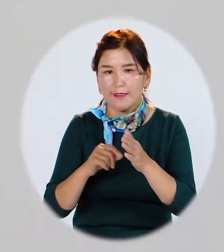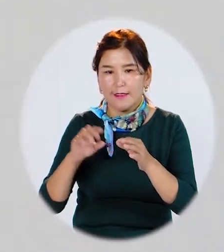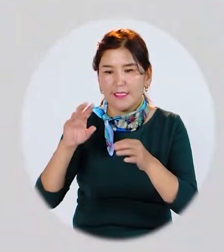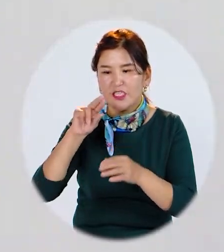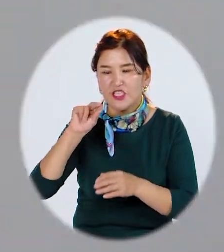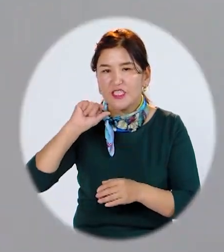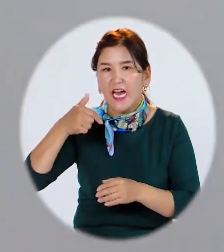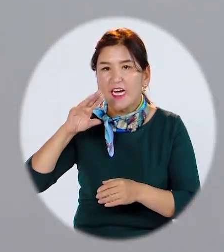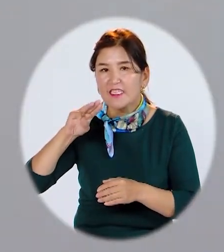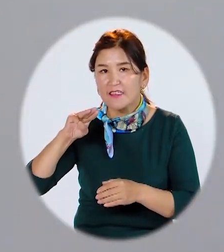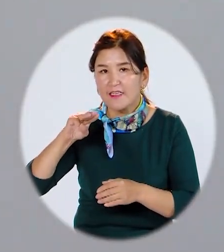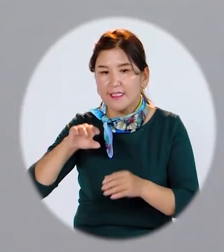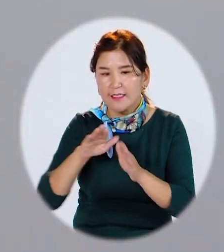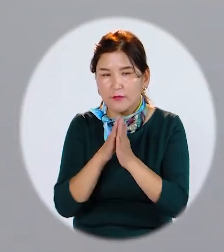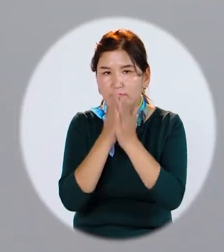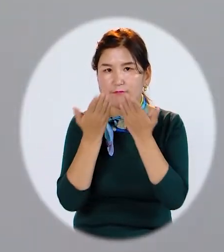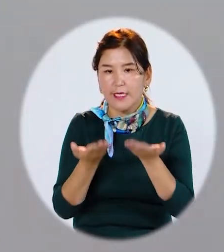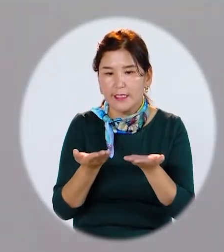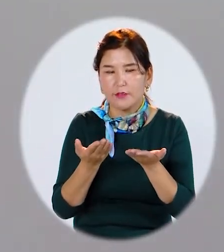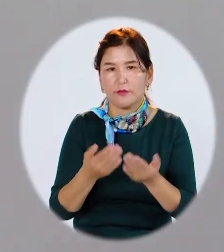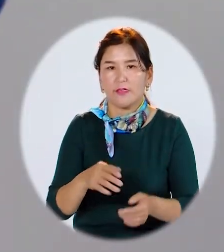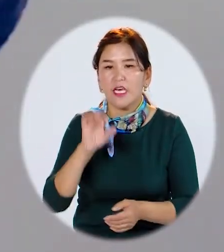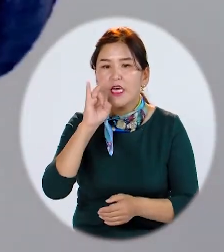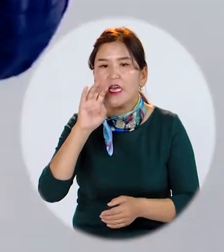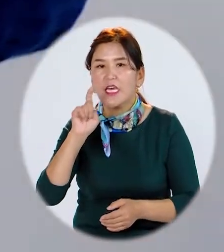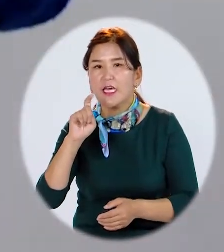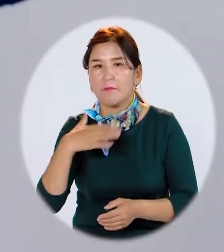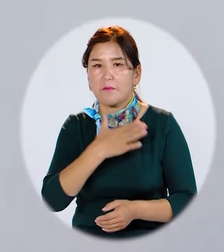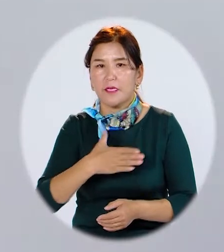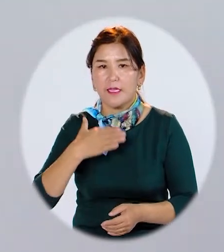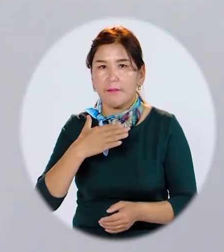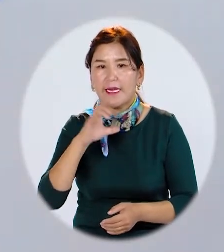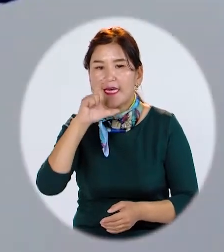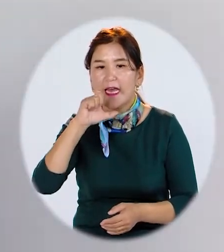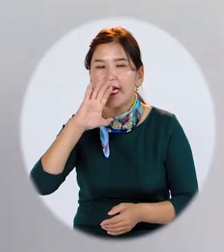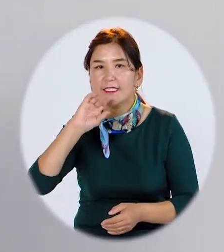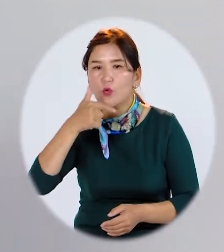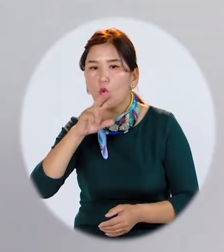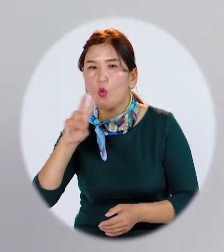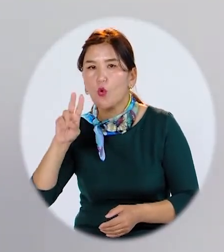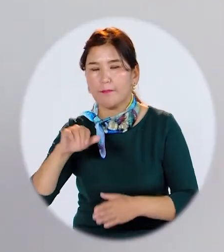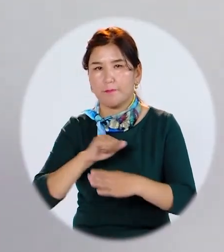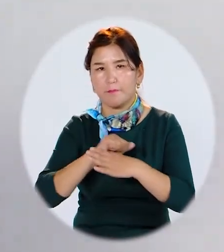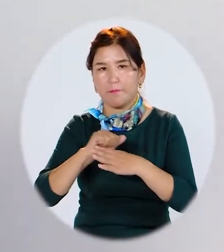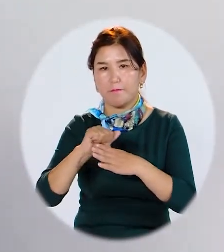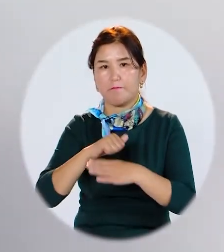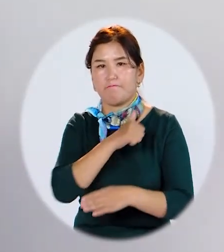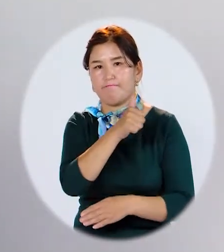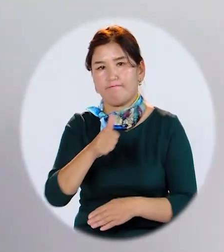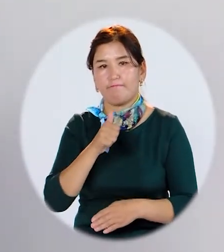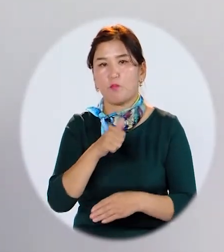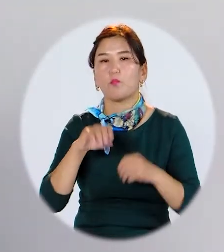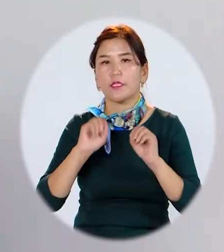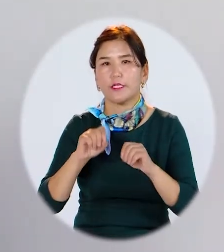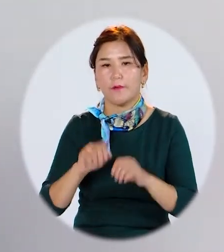өгнө. За ингээд их биений маань бүслүүр хэсэг ингээд бэлэн боллоо. За одоо